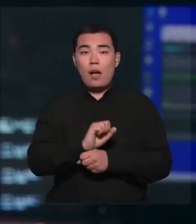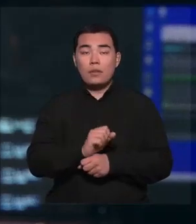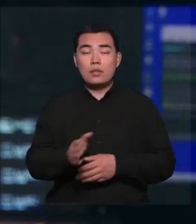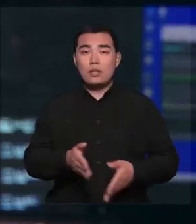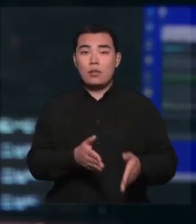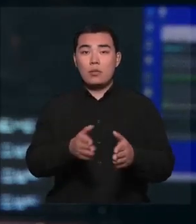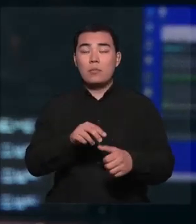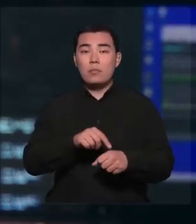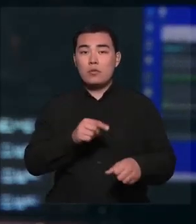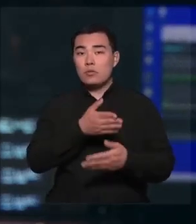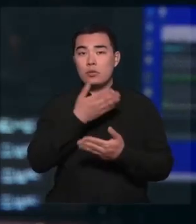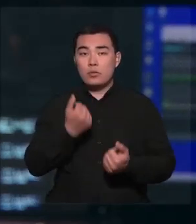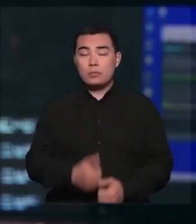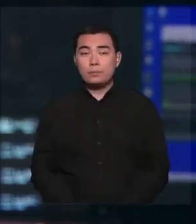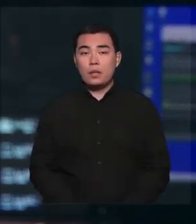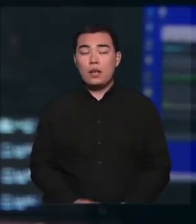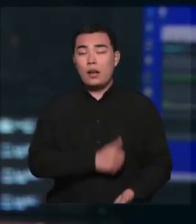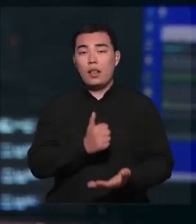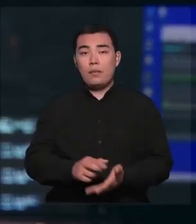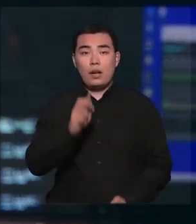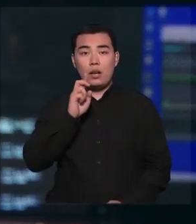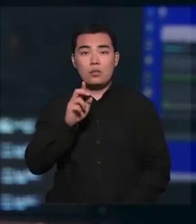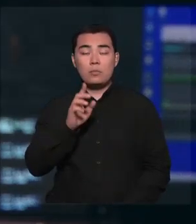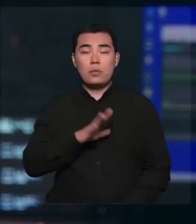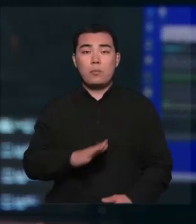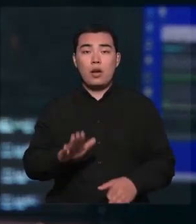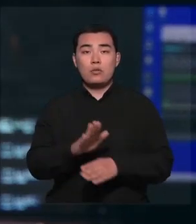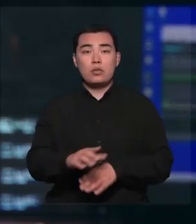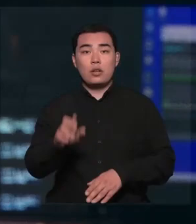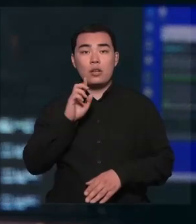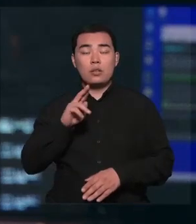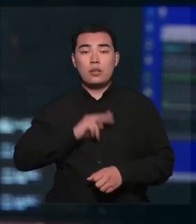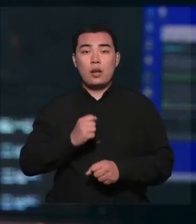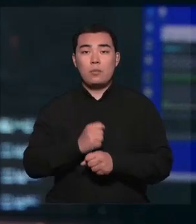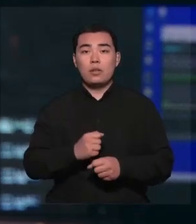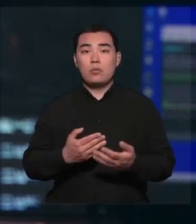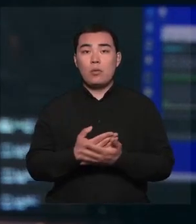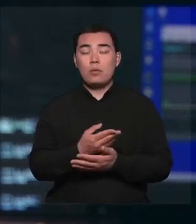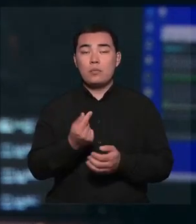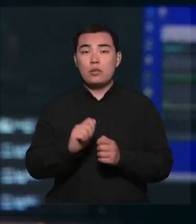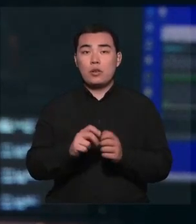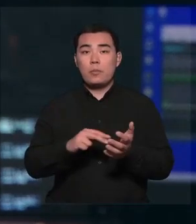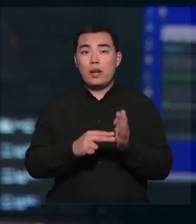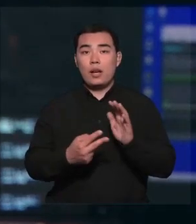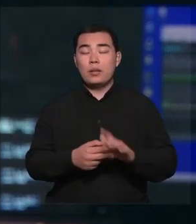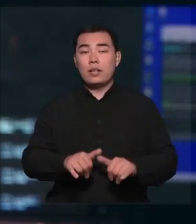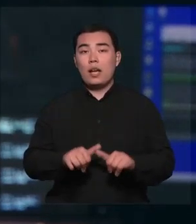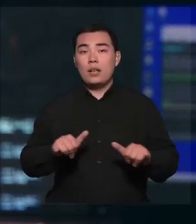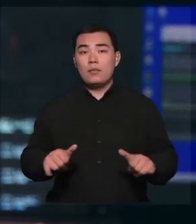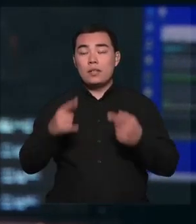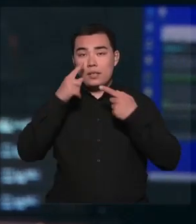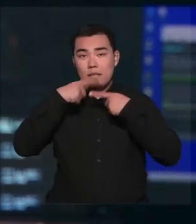автомобильных дорог. Глава государства также поручил правительству разработать новую бюджетную программу для